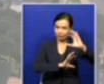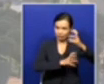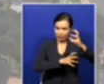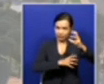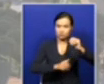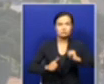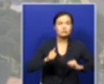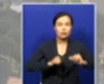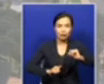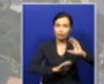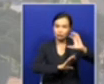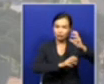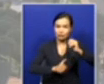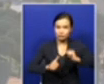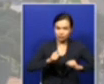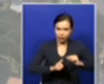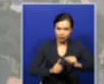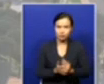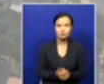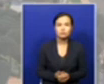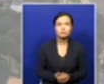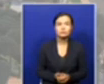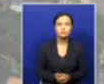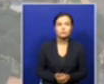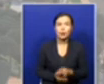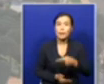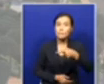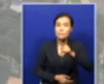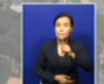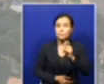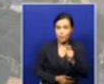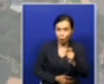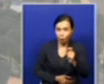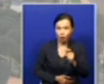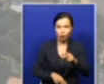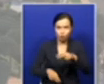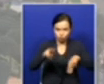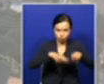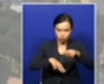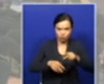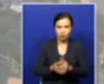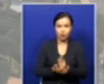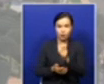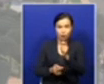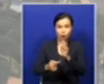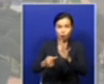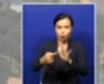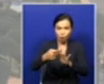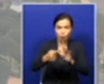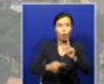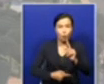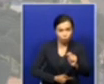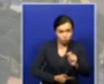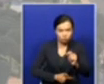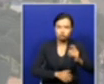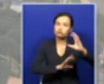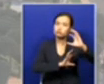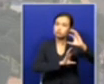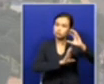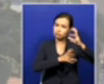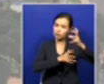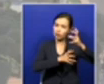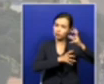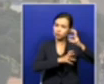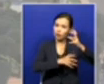ยปอนะแล้วก็กำกับการแสดงโดยอุดเนี่ยนะเป็นภาพยนตร์ที่ไม่